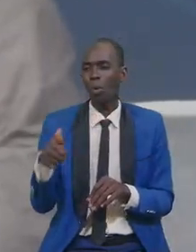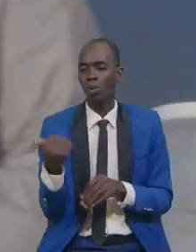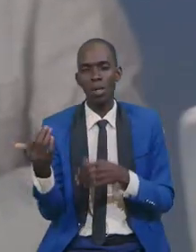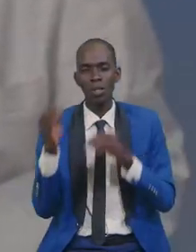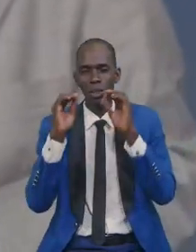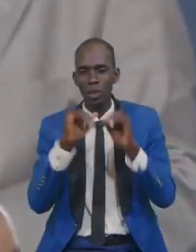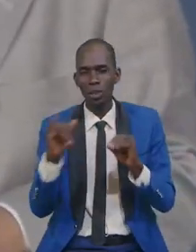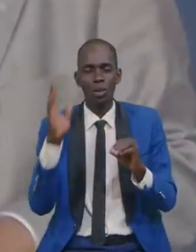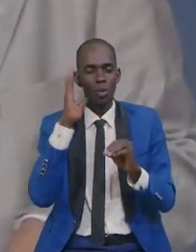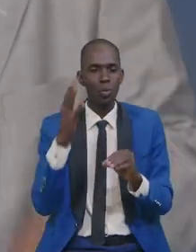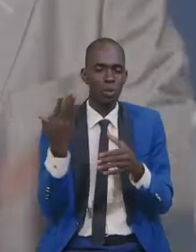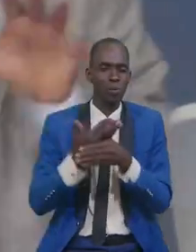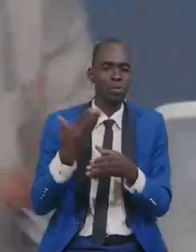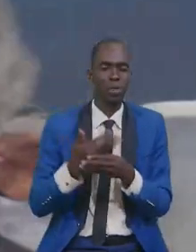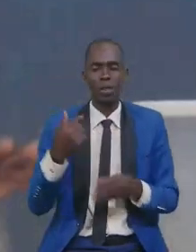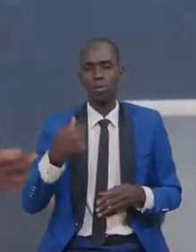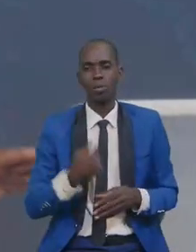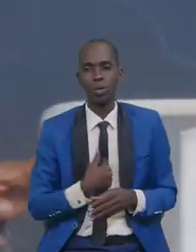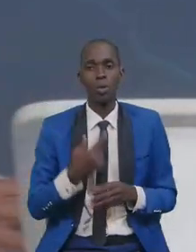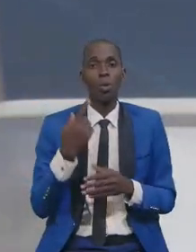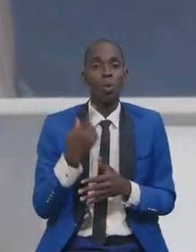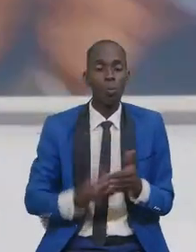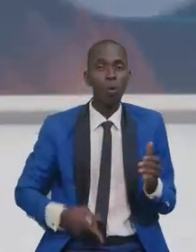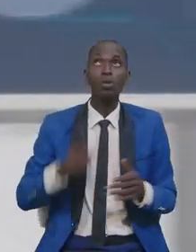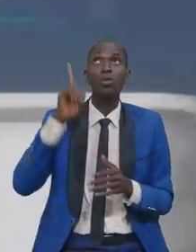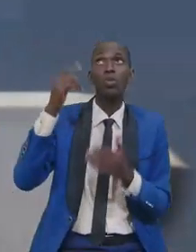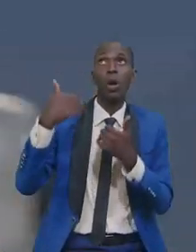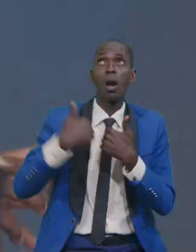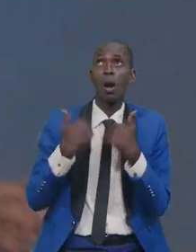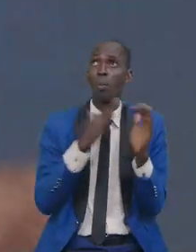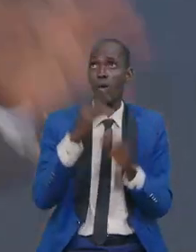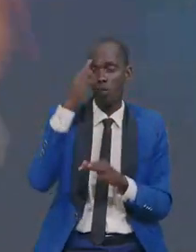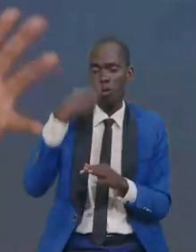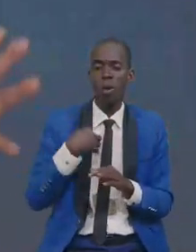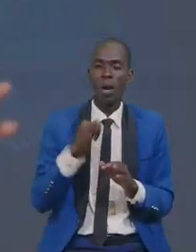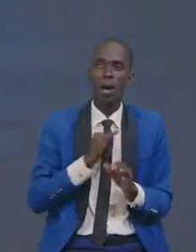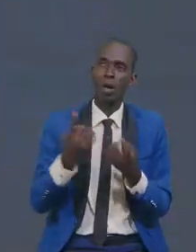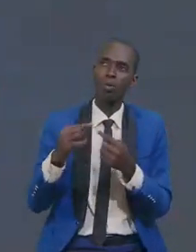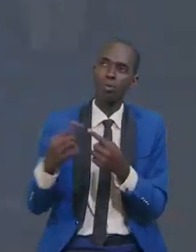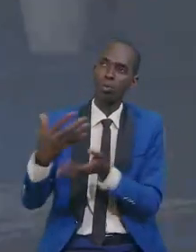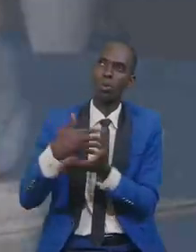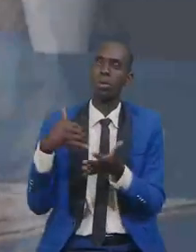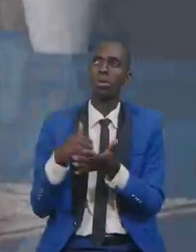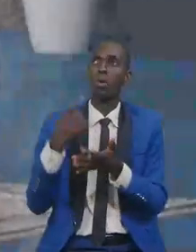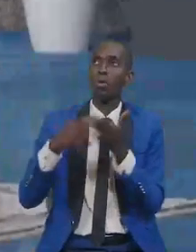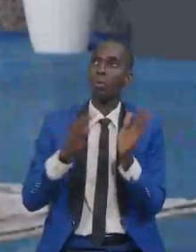mon attention, rien d'autre ne va me distraire. Ce que tu as pour moi,